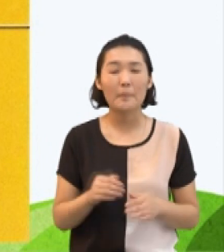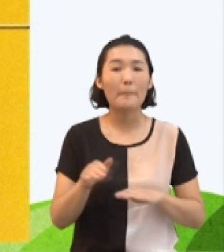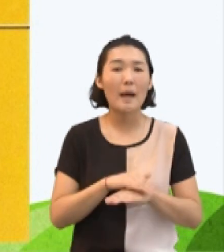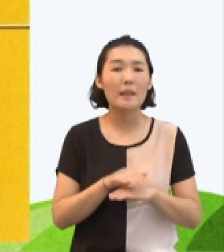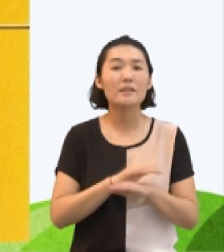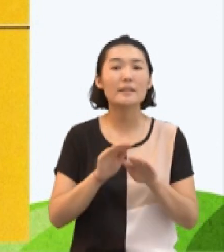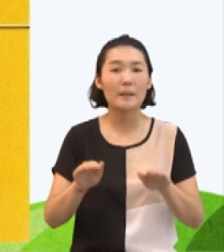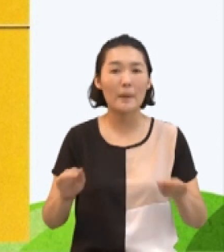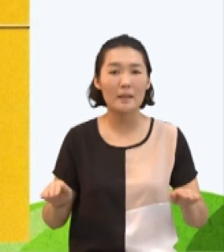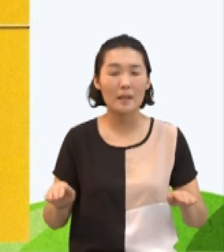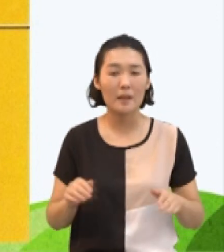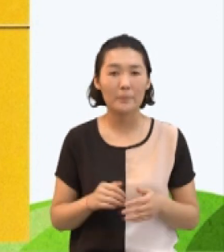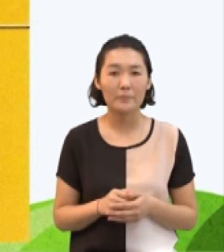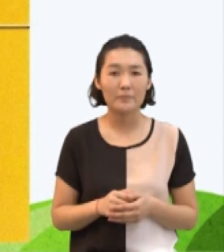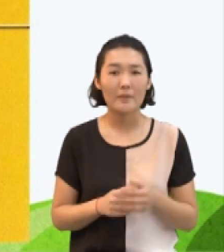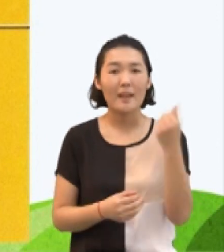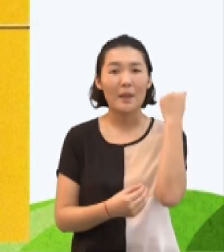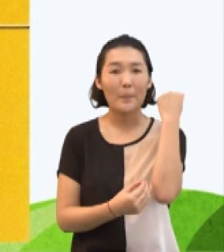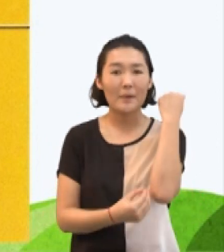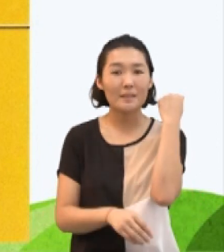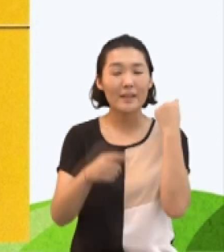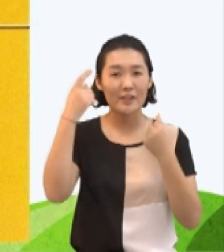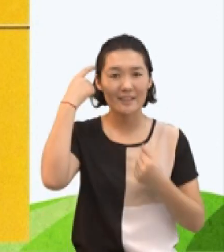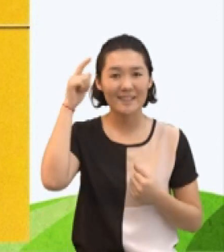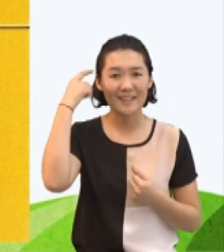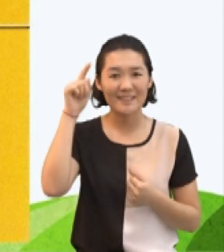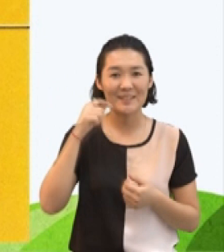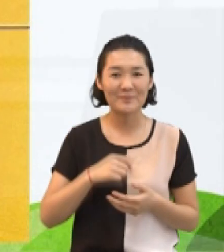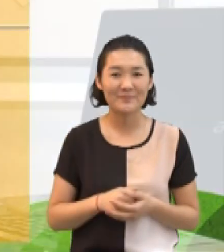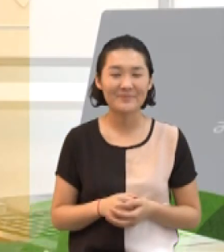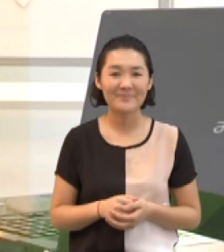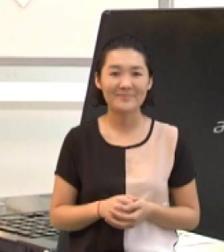Молодцы, ребята. И последняя загадка.